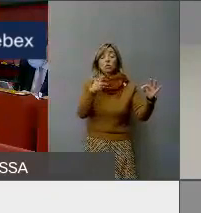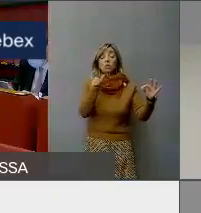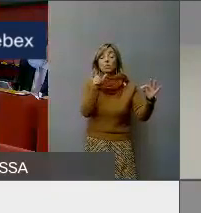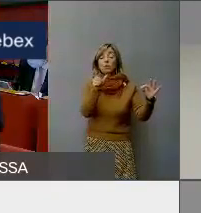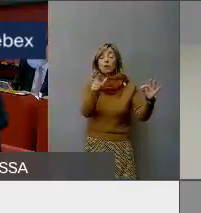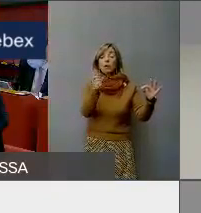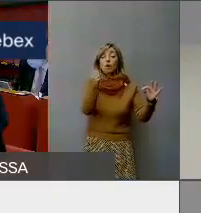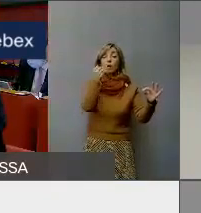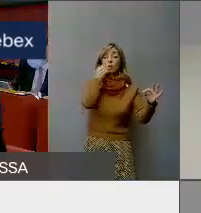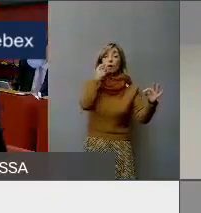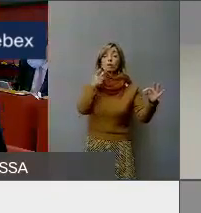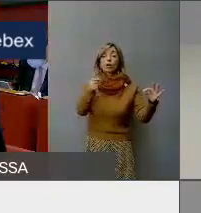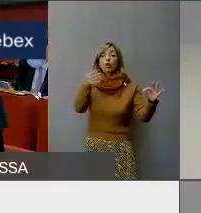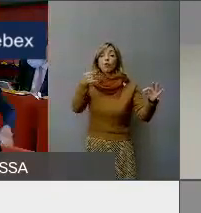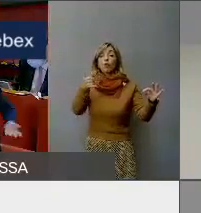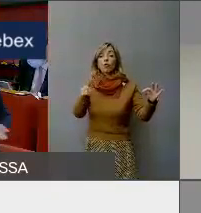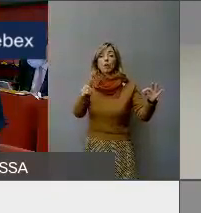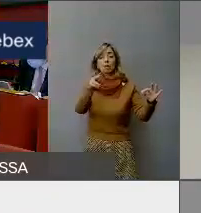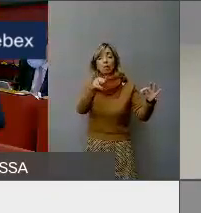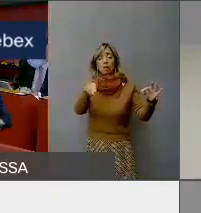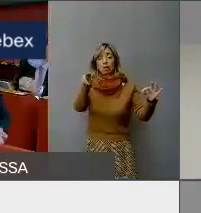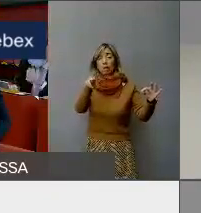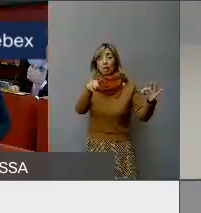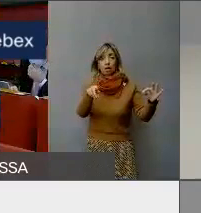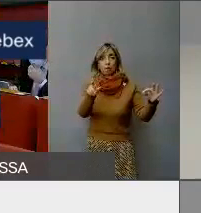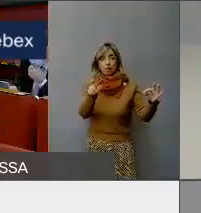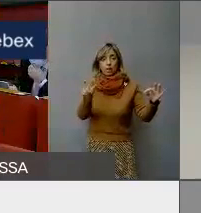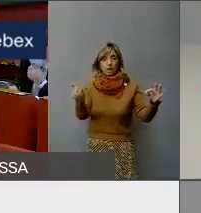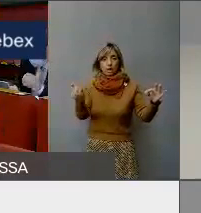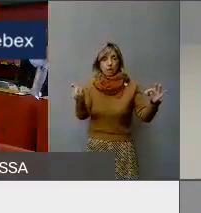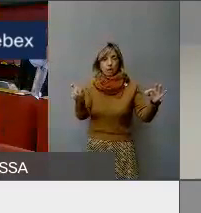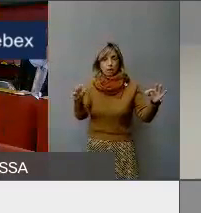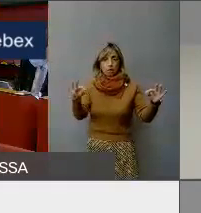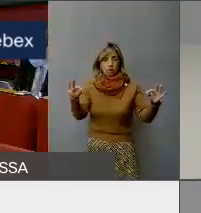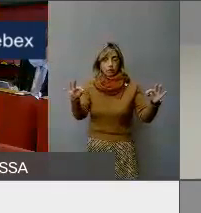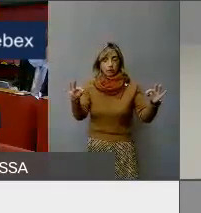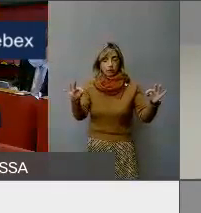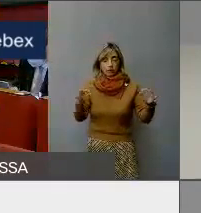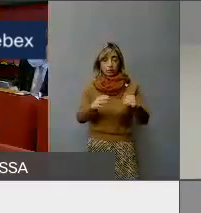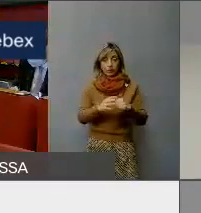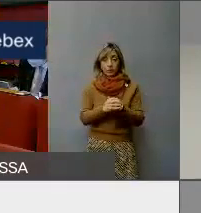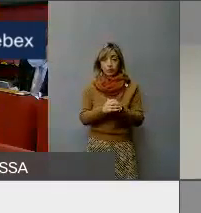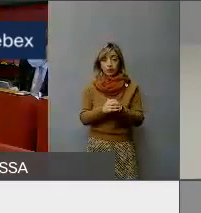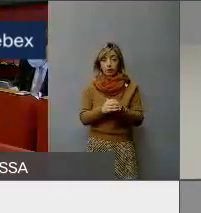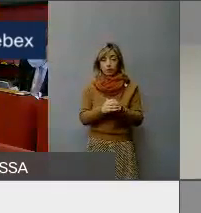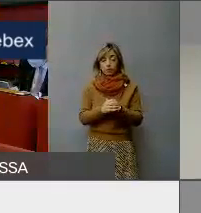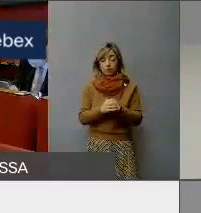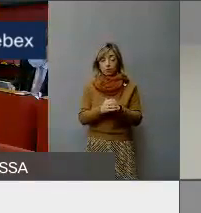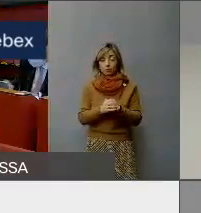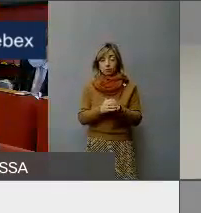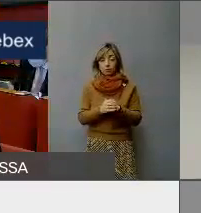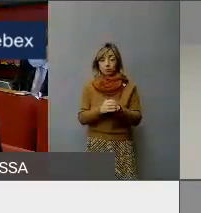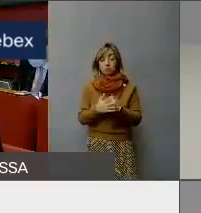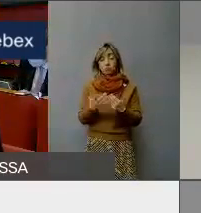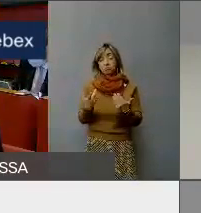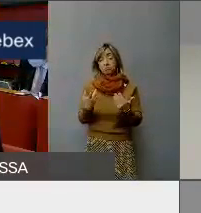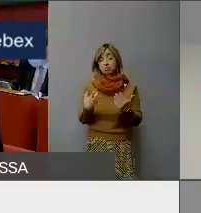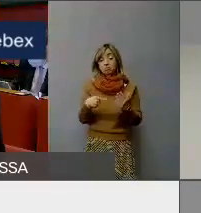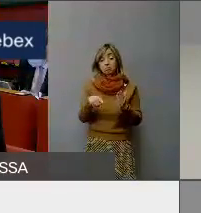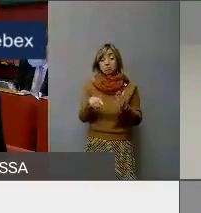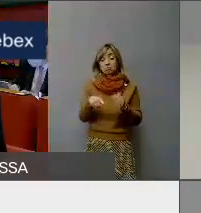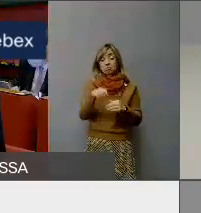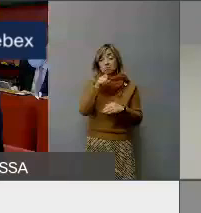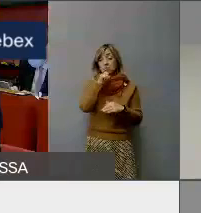una interpretazione di una cosa che però di fatto cioè credo che non in un regolamento non sia